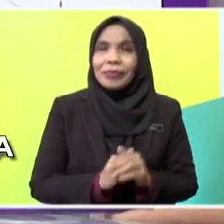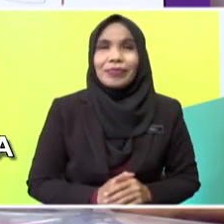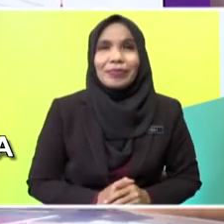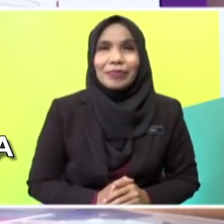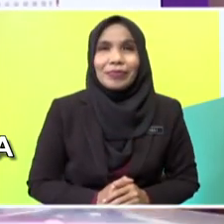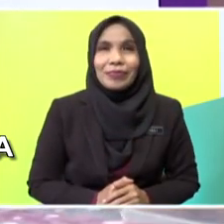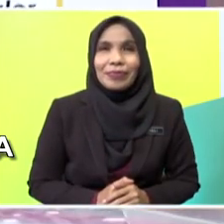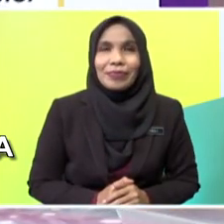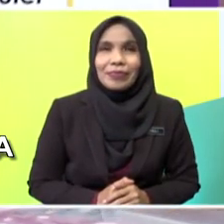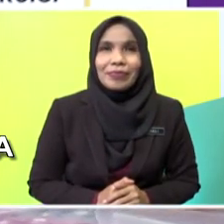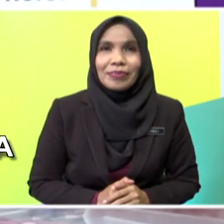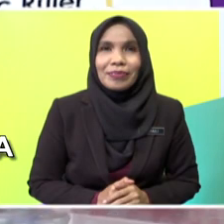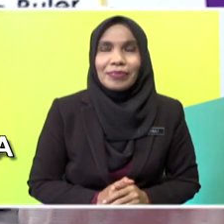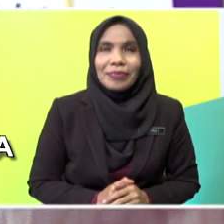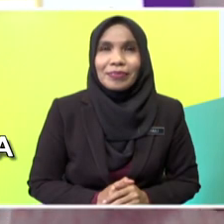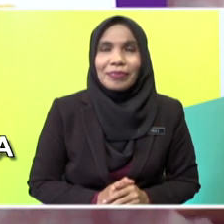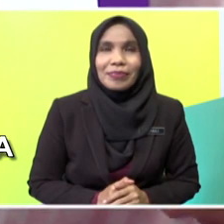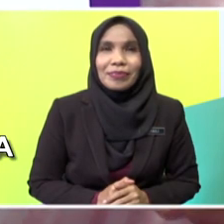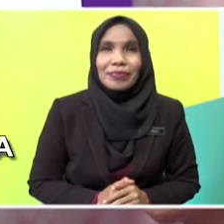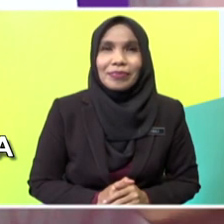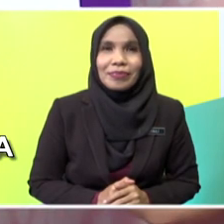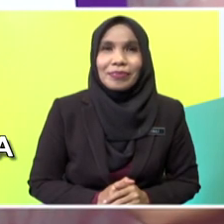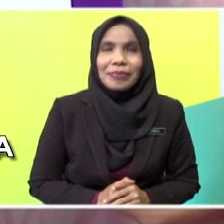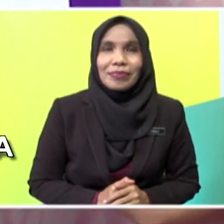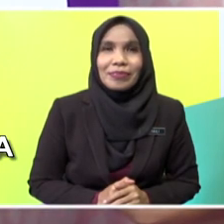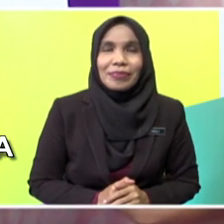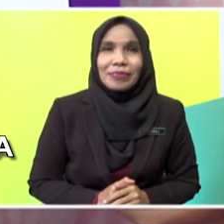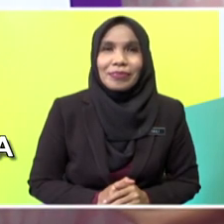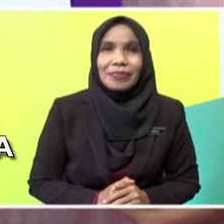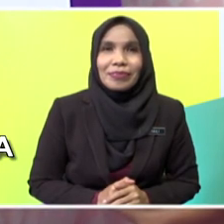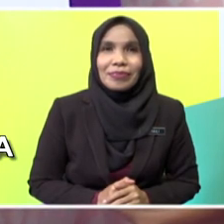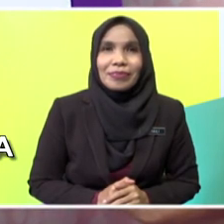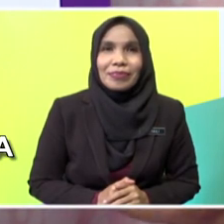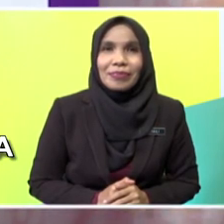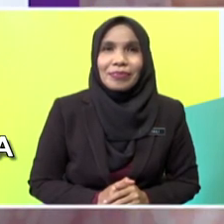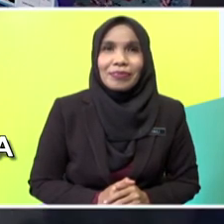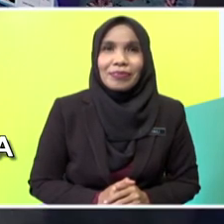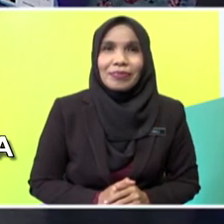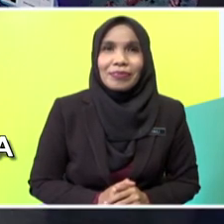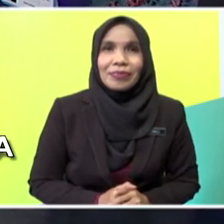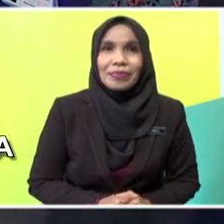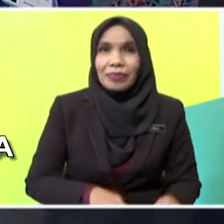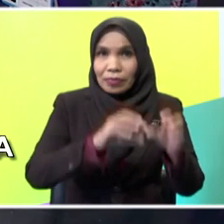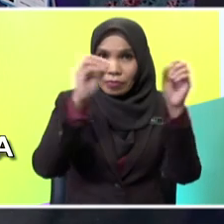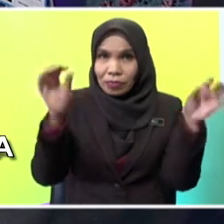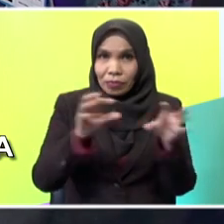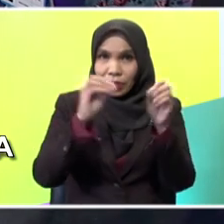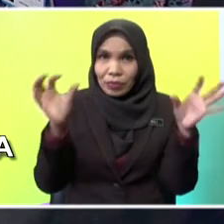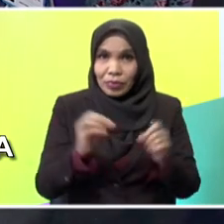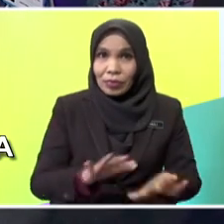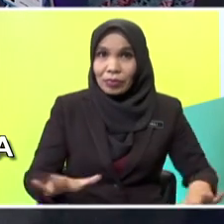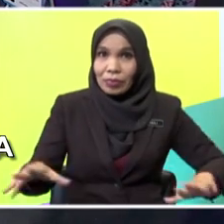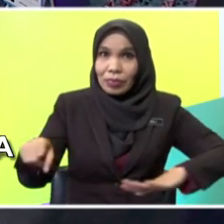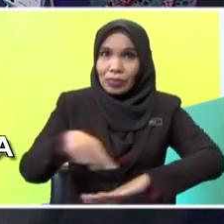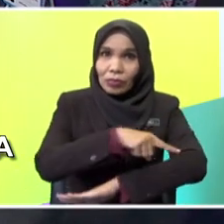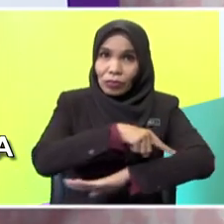Yang ketiga ialah yang paling penting sekali ialah magic ruler.